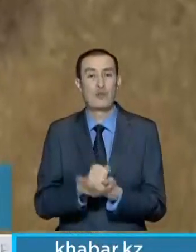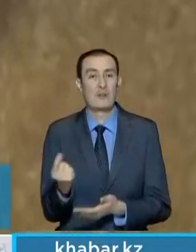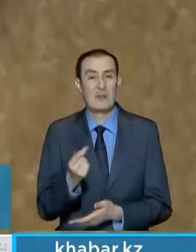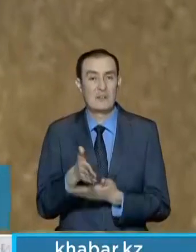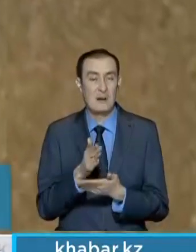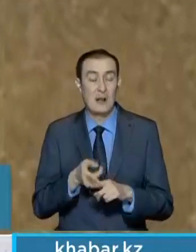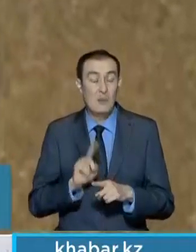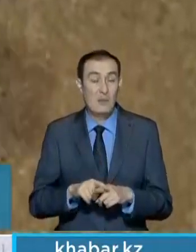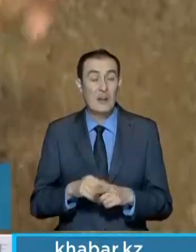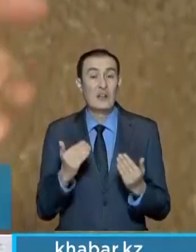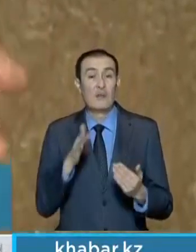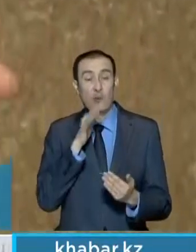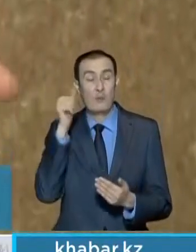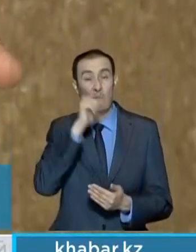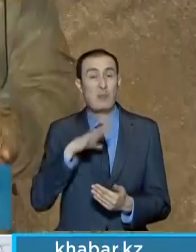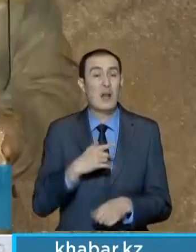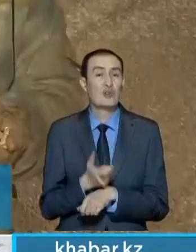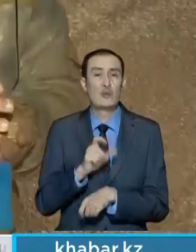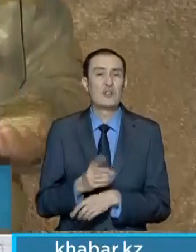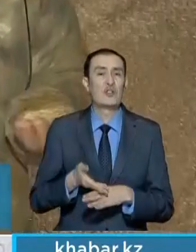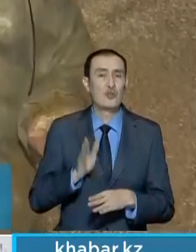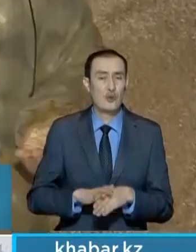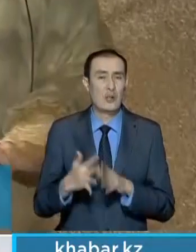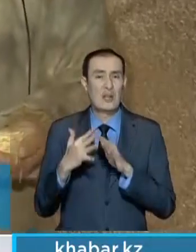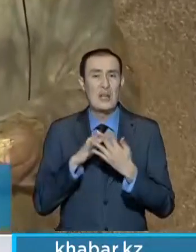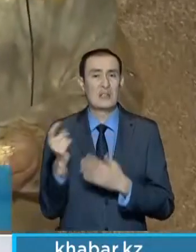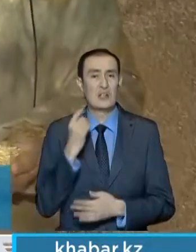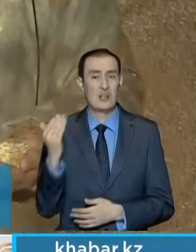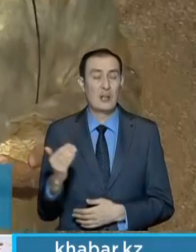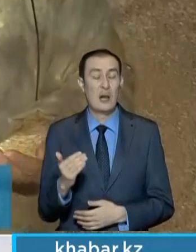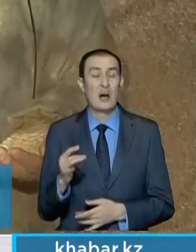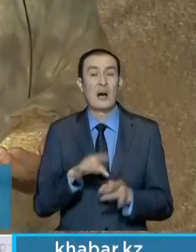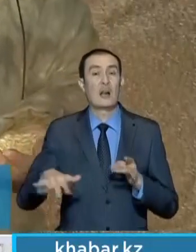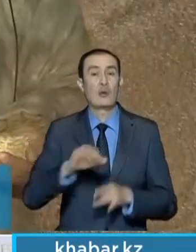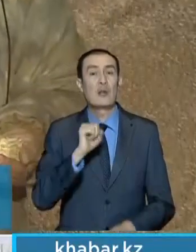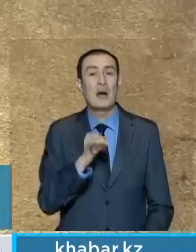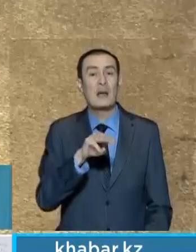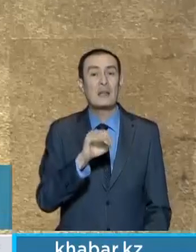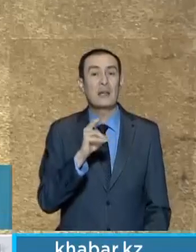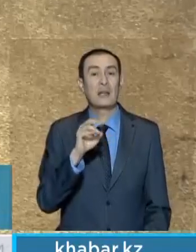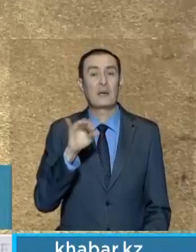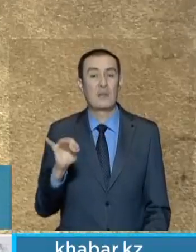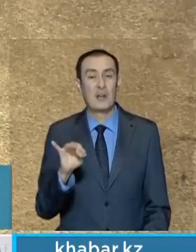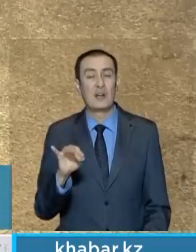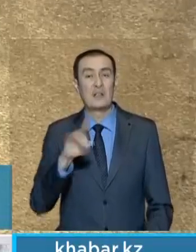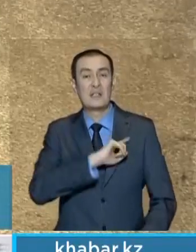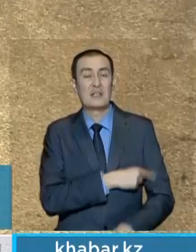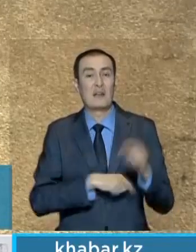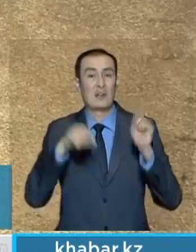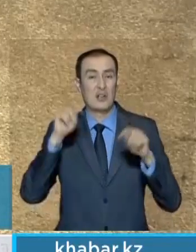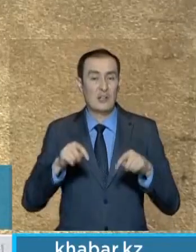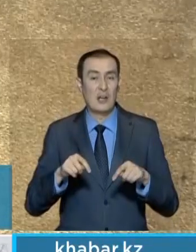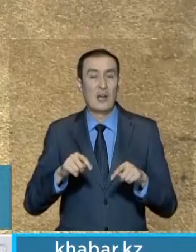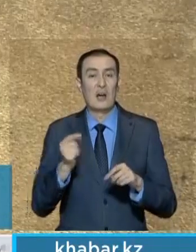нынешний сезон как известно выдался особенно трудным для сельчан этики бийского района из-за обильных осадков часть зерна проросла